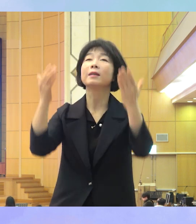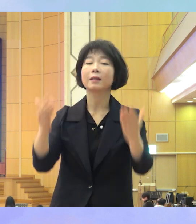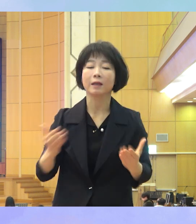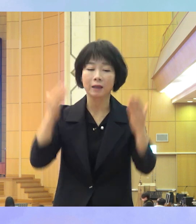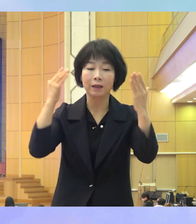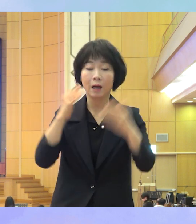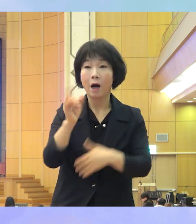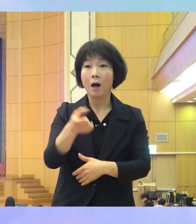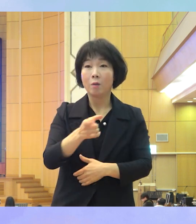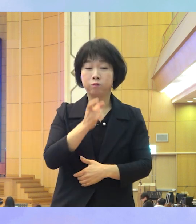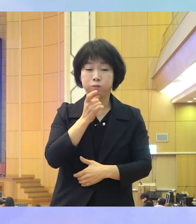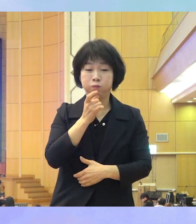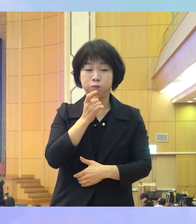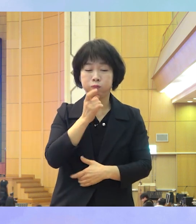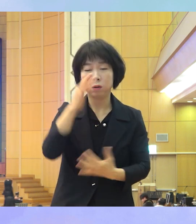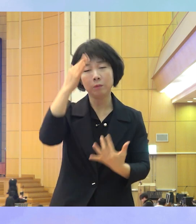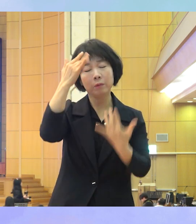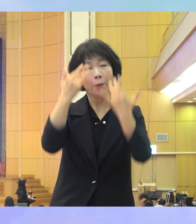사랑하리니